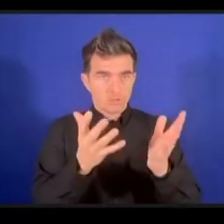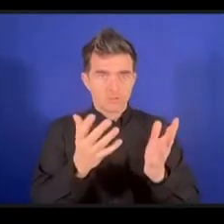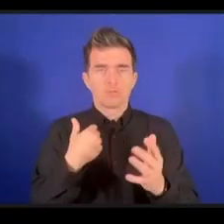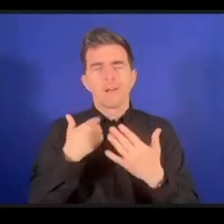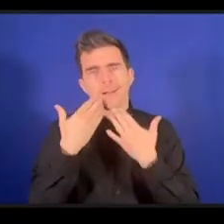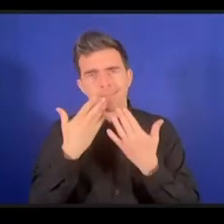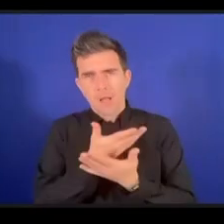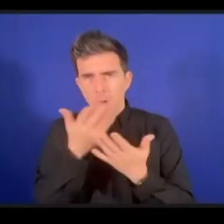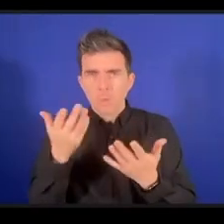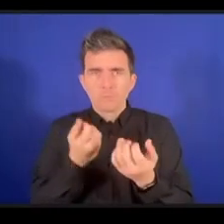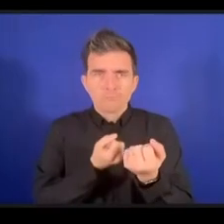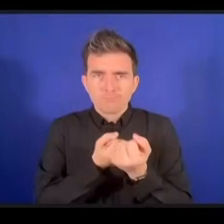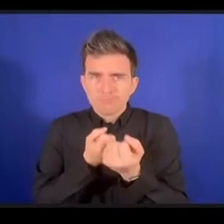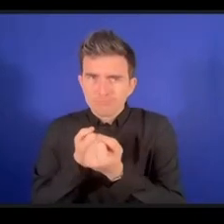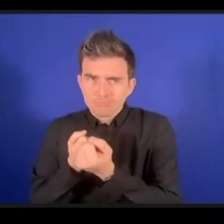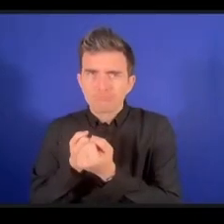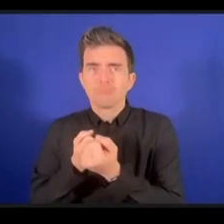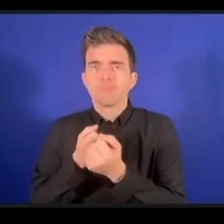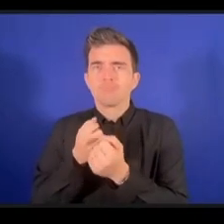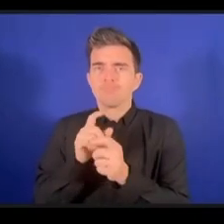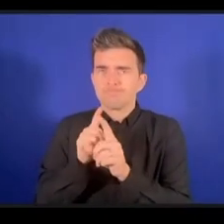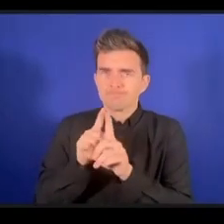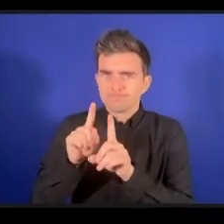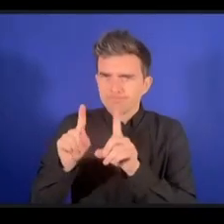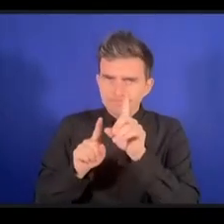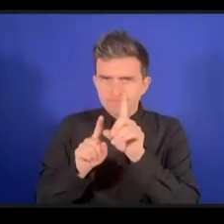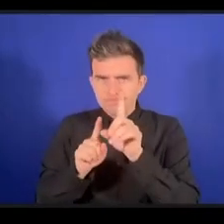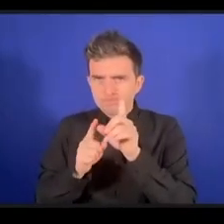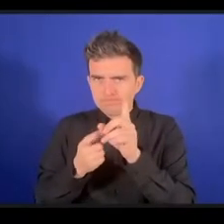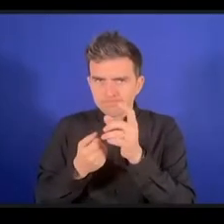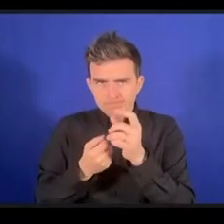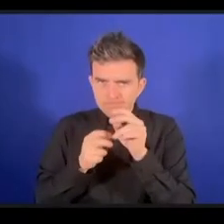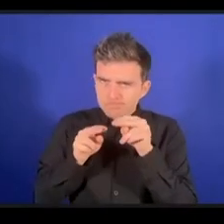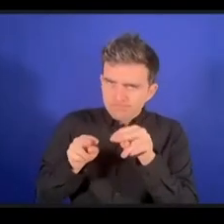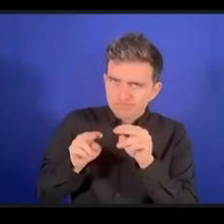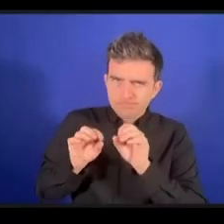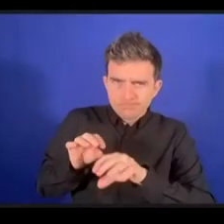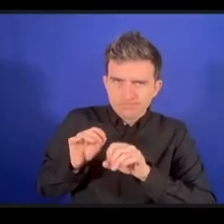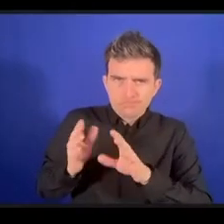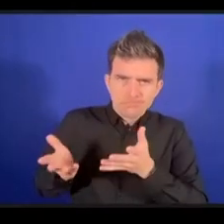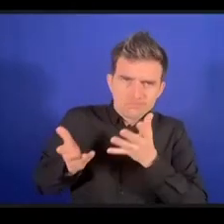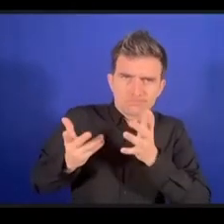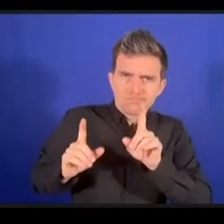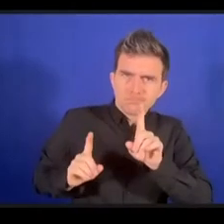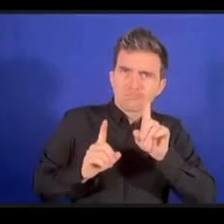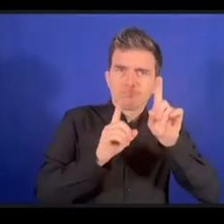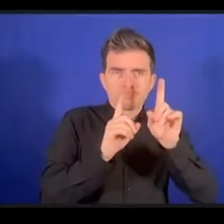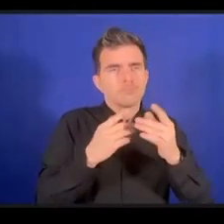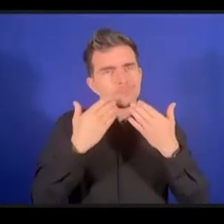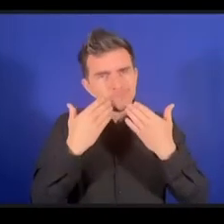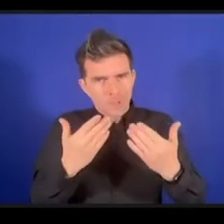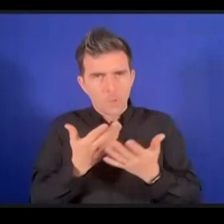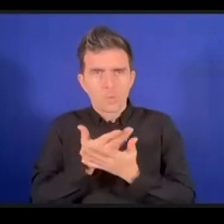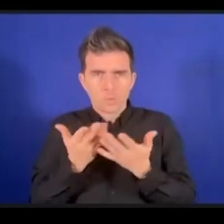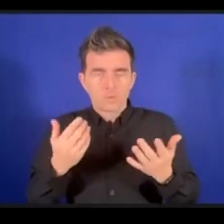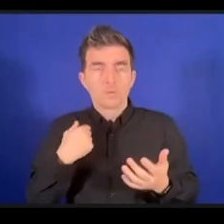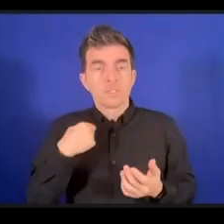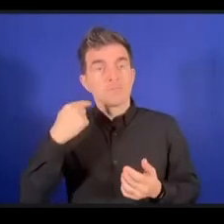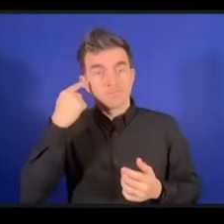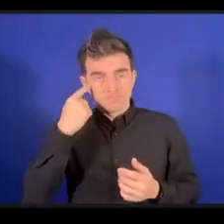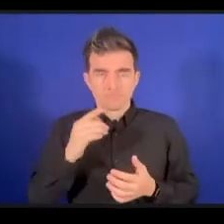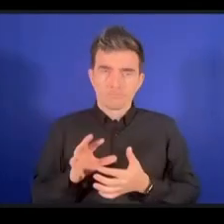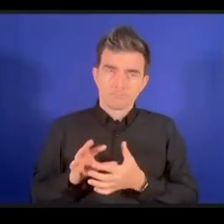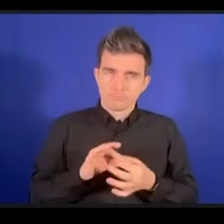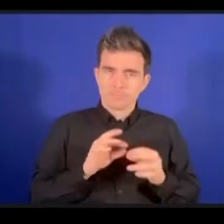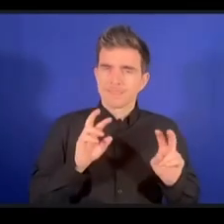我们做这个项目是和数字化时代的人权这个主题息息相关的，